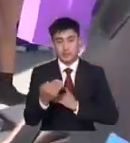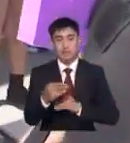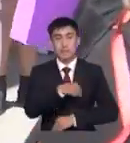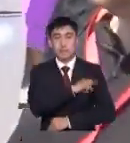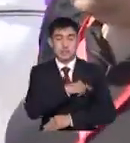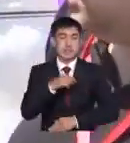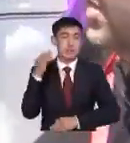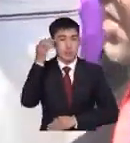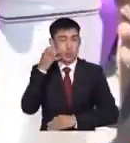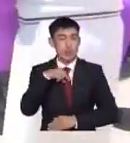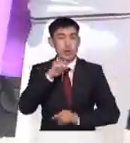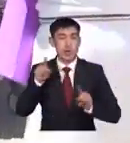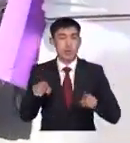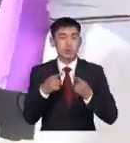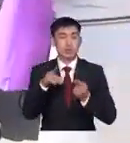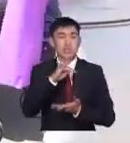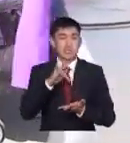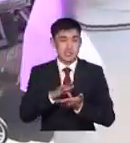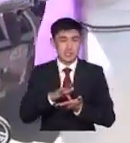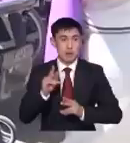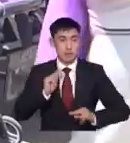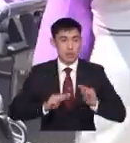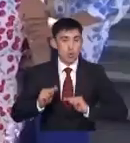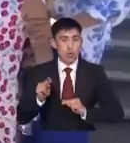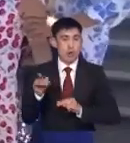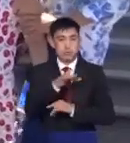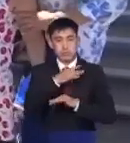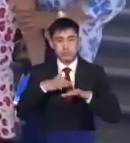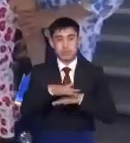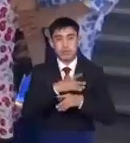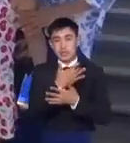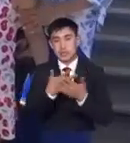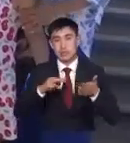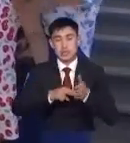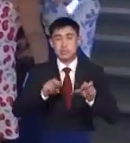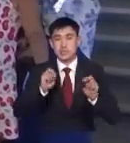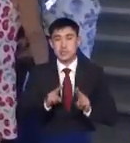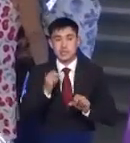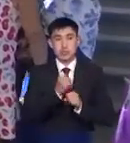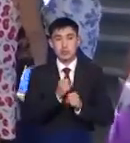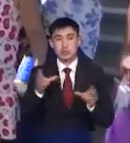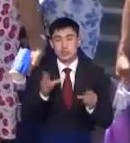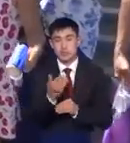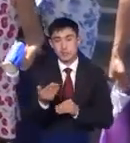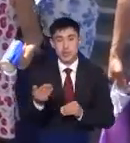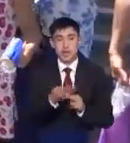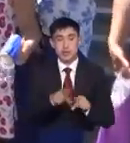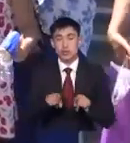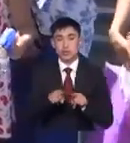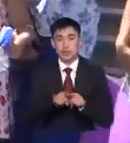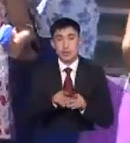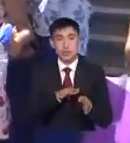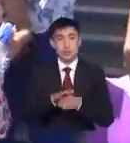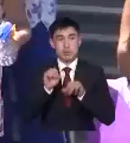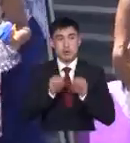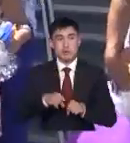Медицина, психологи, реабилитационные центры, педагоги и еще целый штат разноплановых специалистов работают с ними. Это тоже